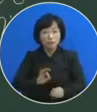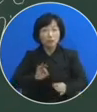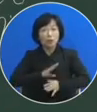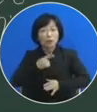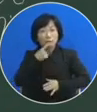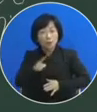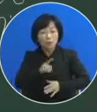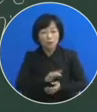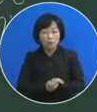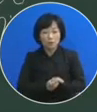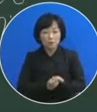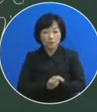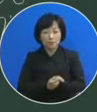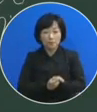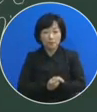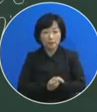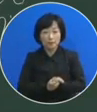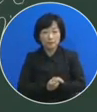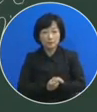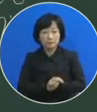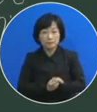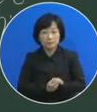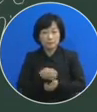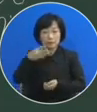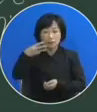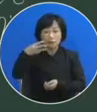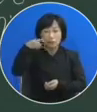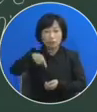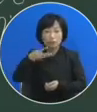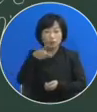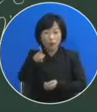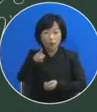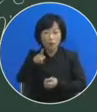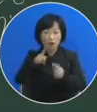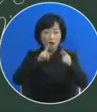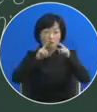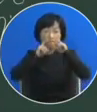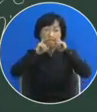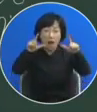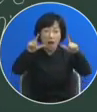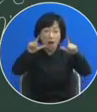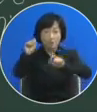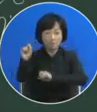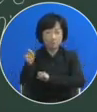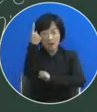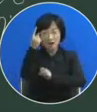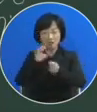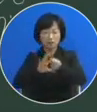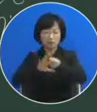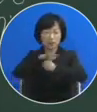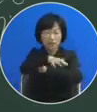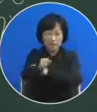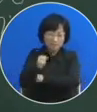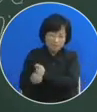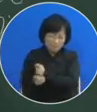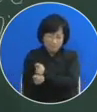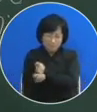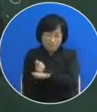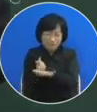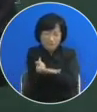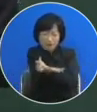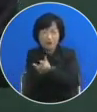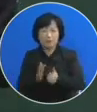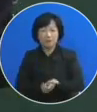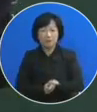그 루트 소리 하나에 전 세계는요 해월이 발에 몰아쳤어요. That one word that Luther said, a whirlwind spread throughout the entire